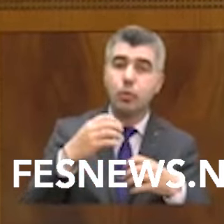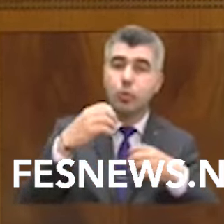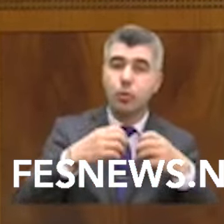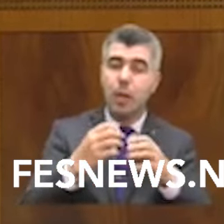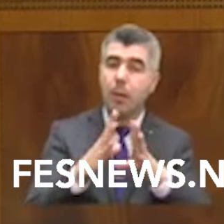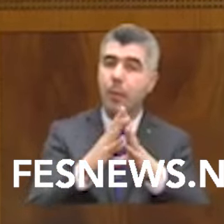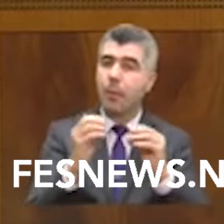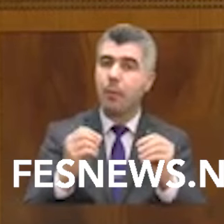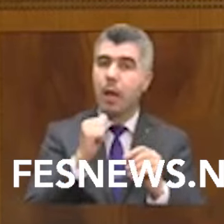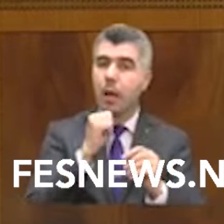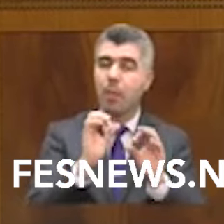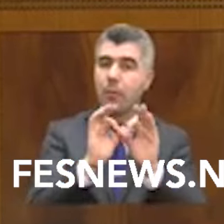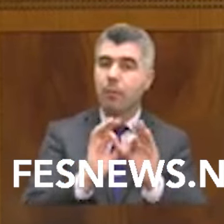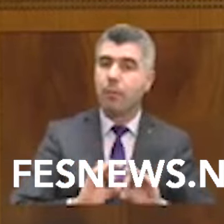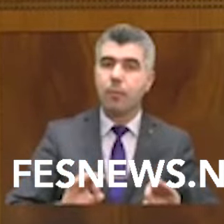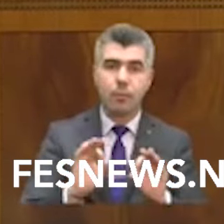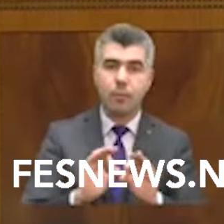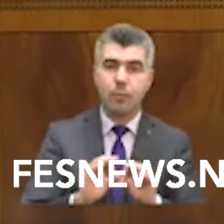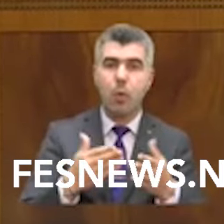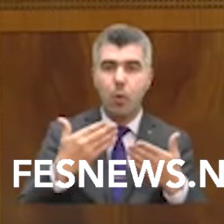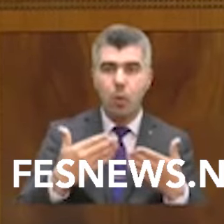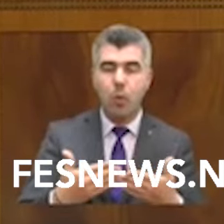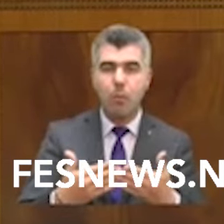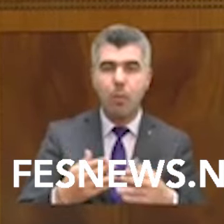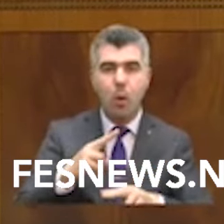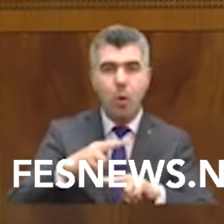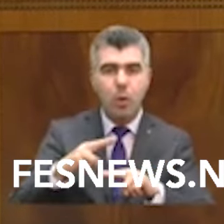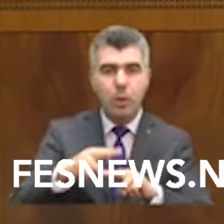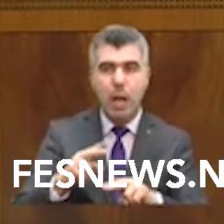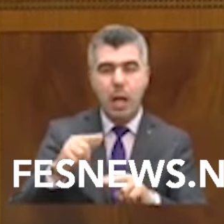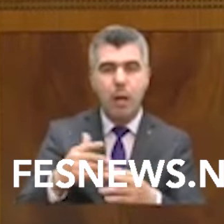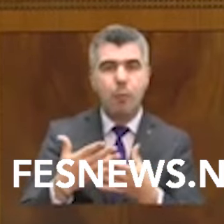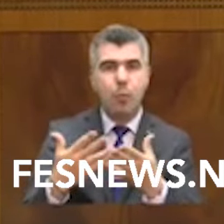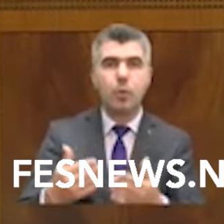كاينش الماء. شوفوا هاد الديسير اللي كاين اليوم وشوفوا الفاكهه اللي كاينه في السوق.